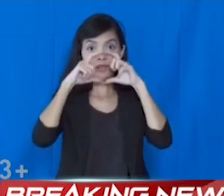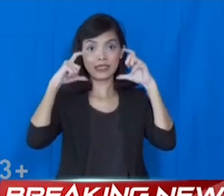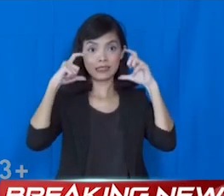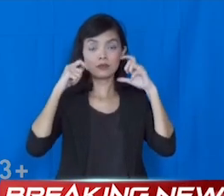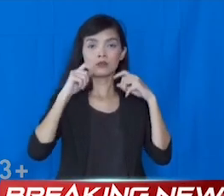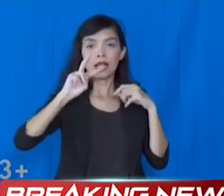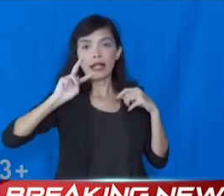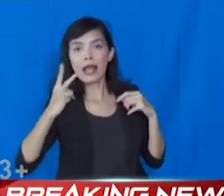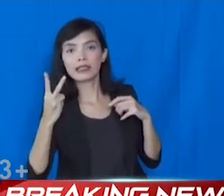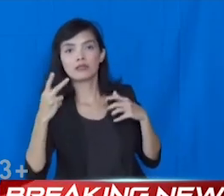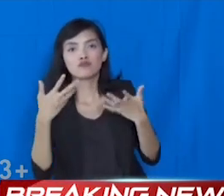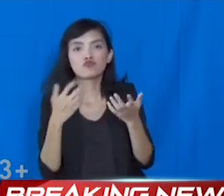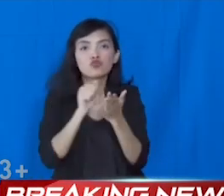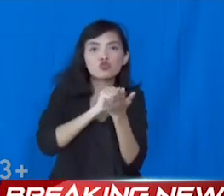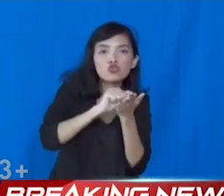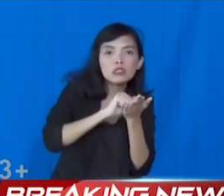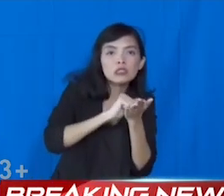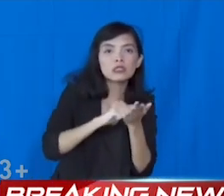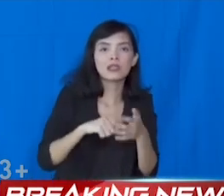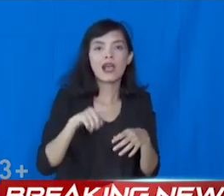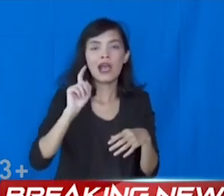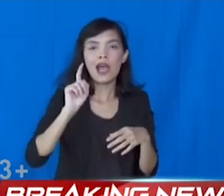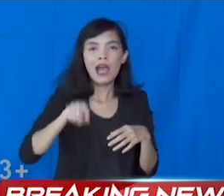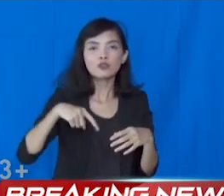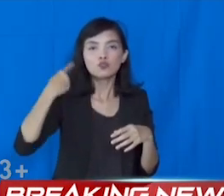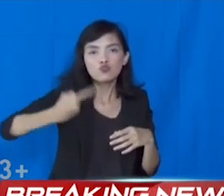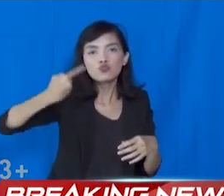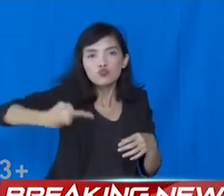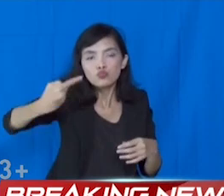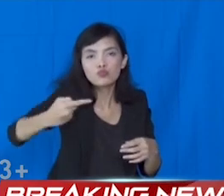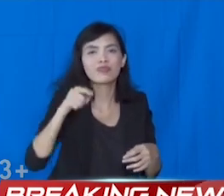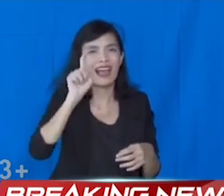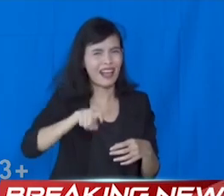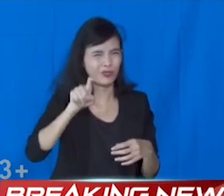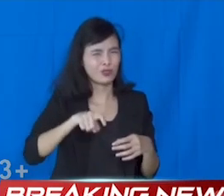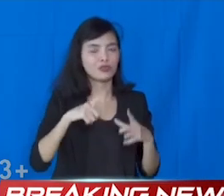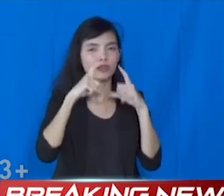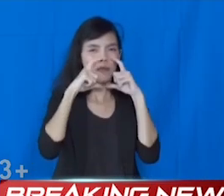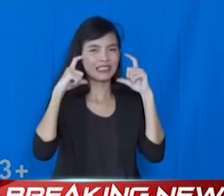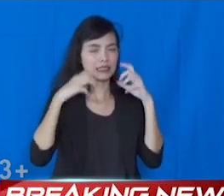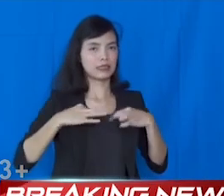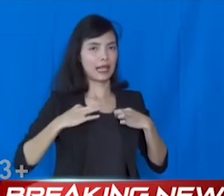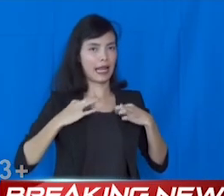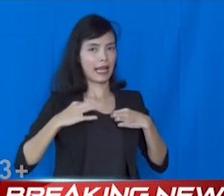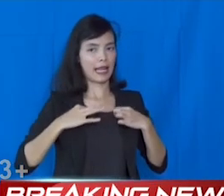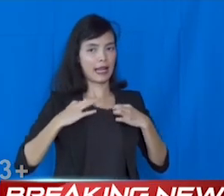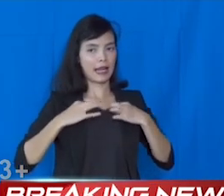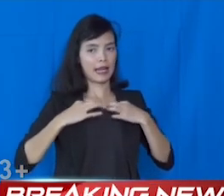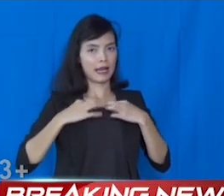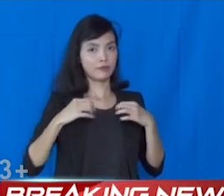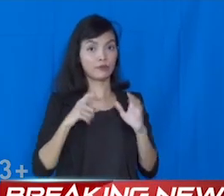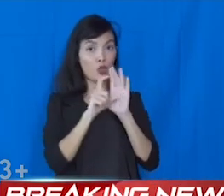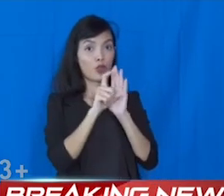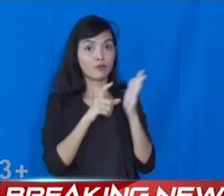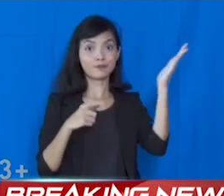dicuci dengan sabun secara rutin ini adalah Mas masker kainnya yang harus